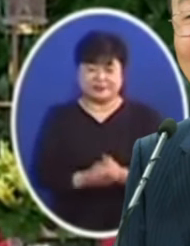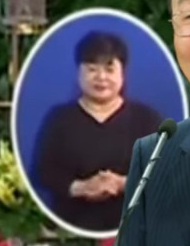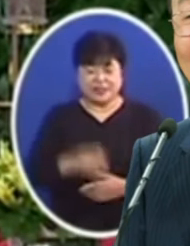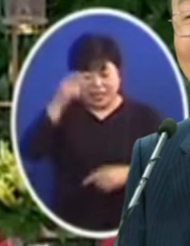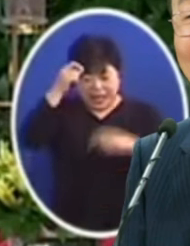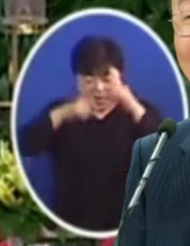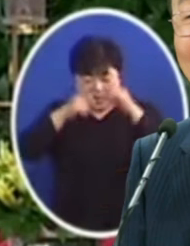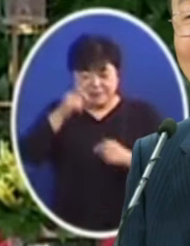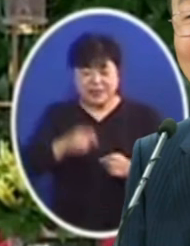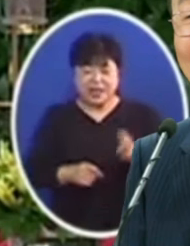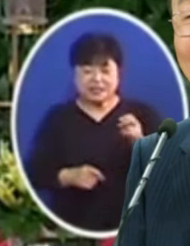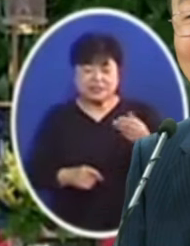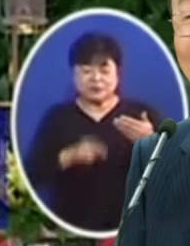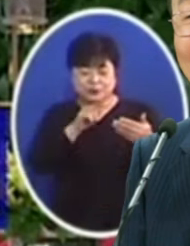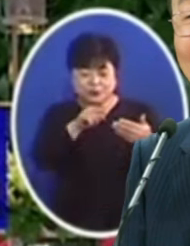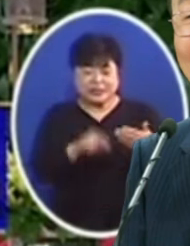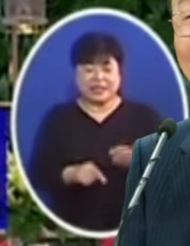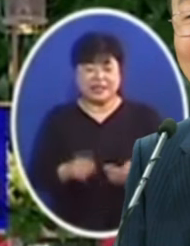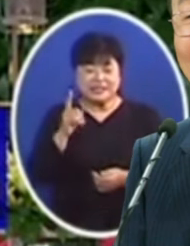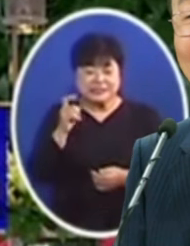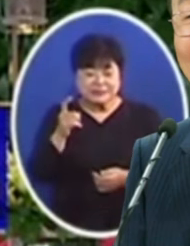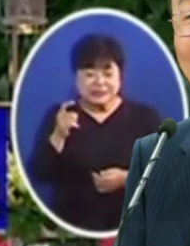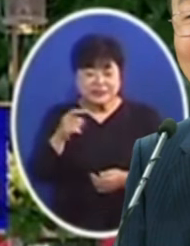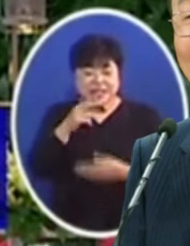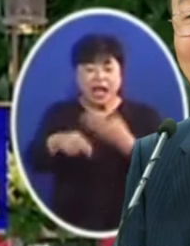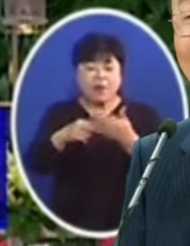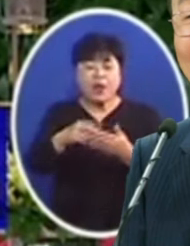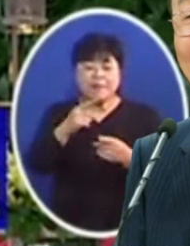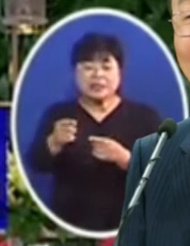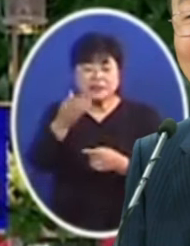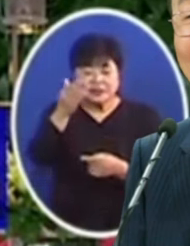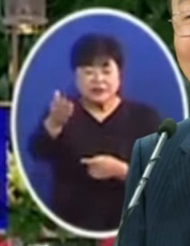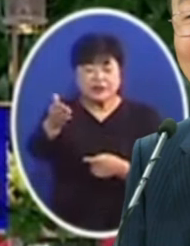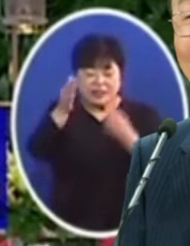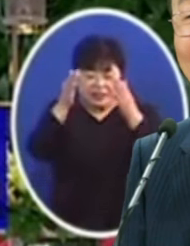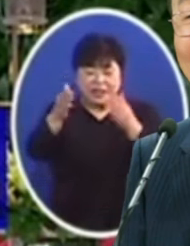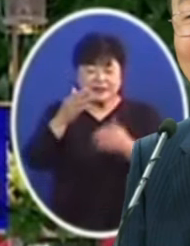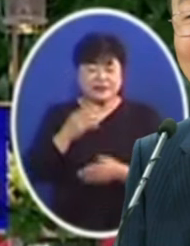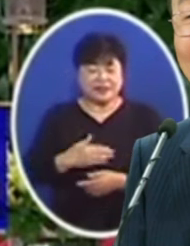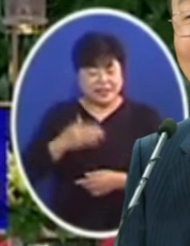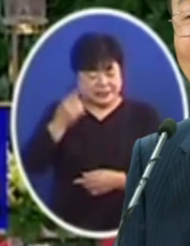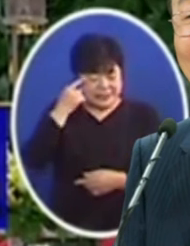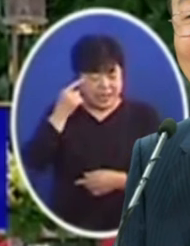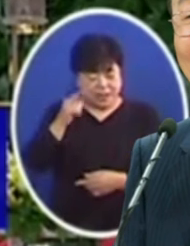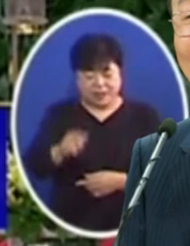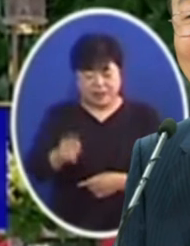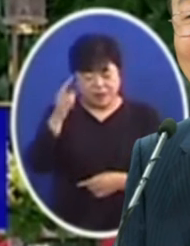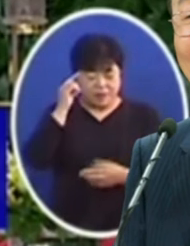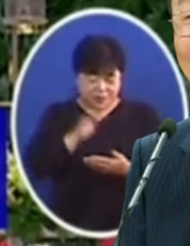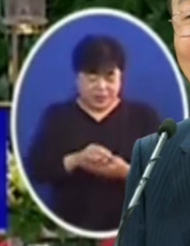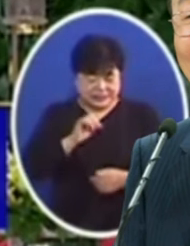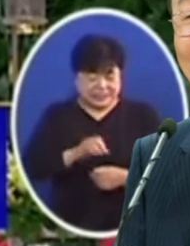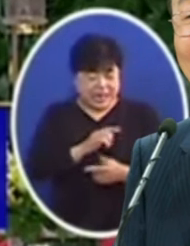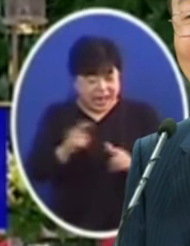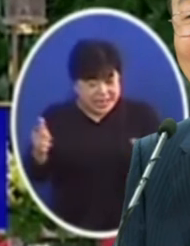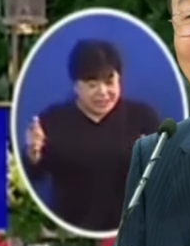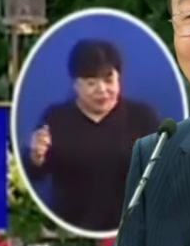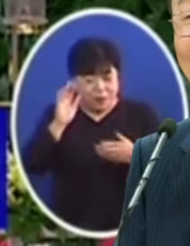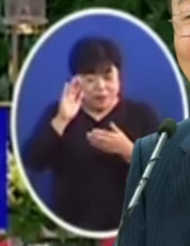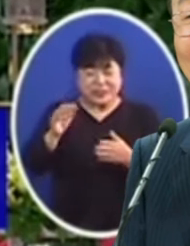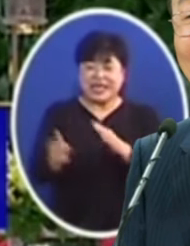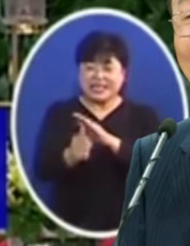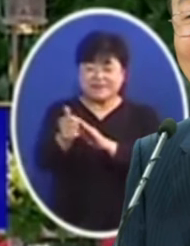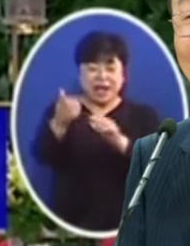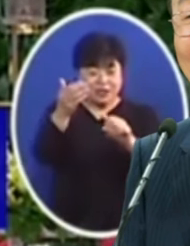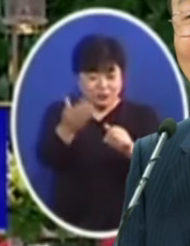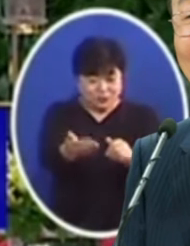예레미야 29장 11절에 야훼의 말씀이니라. 너희를 향한 나의 생각을 내가 아나니 평안이요 재앙이 아니라 너희에게 미래 희망을